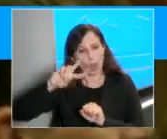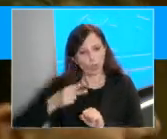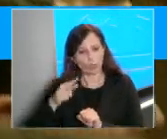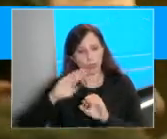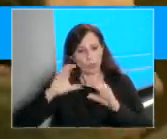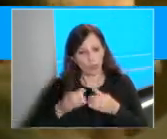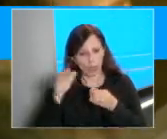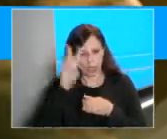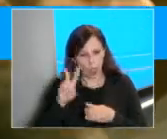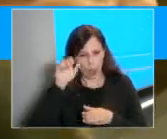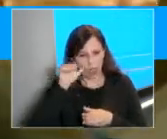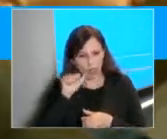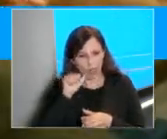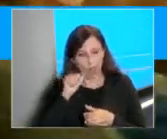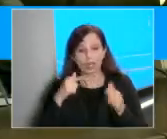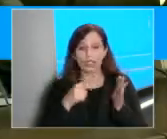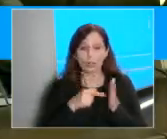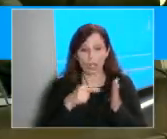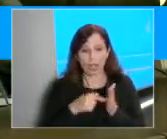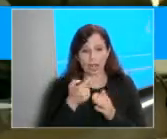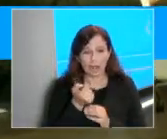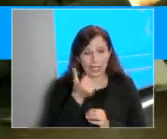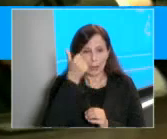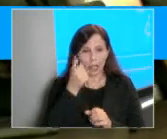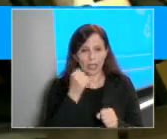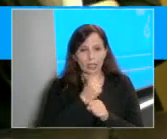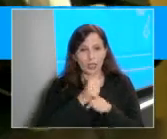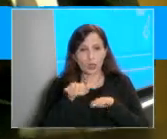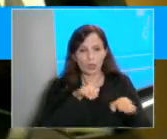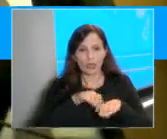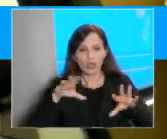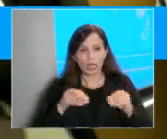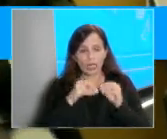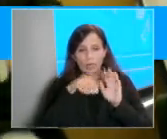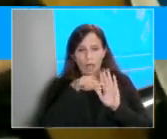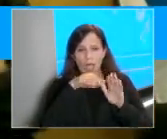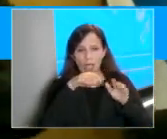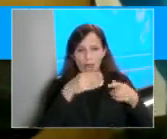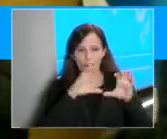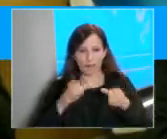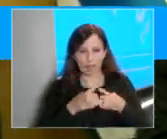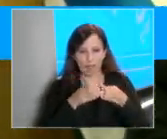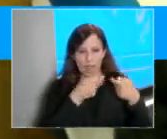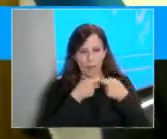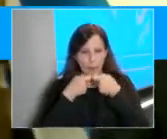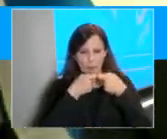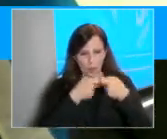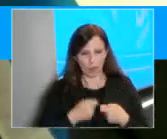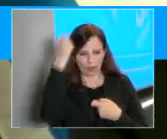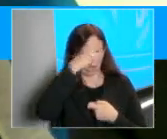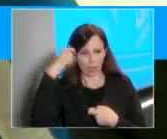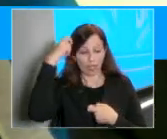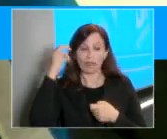היו כפסע מהקמת ממשלה בתמיכת המפלגה המשותפת, אנשים שאולי היו מוכזבים